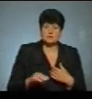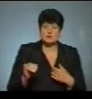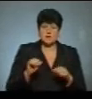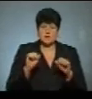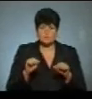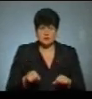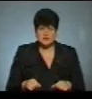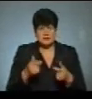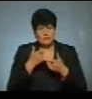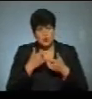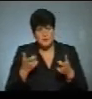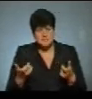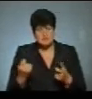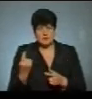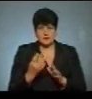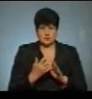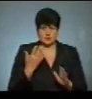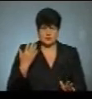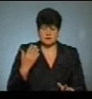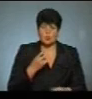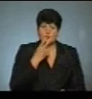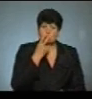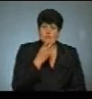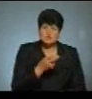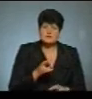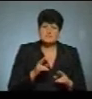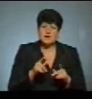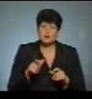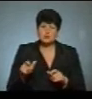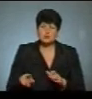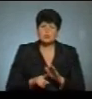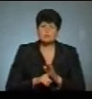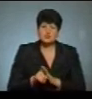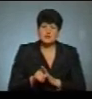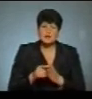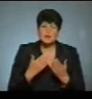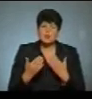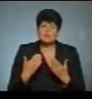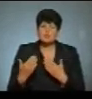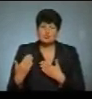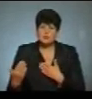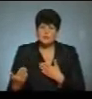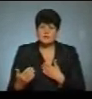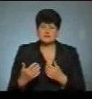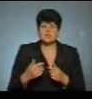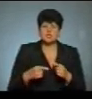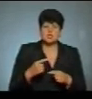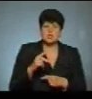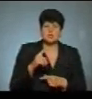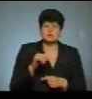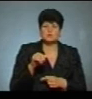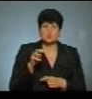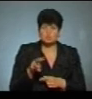можливостях, інформаційних в першу чергу. Подивіться, як люди почали комунікувати через Zoom,